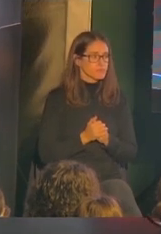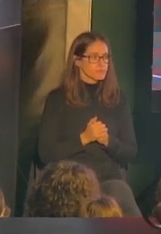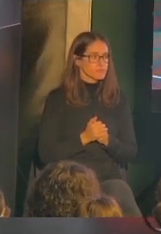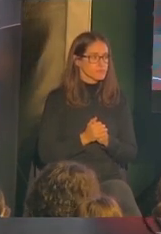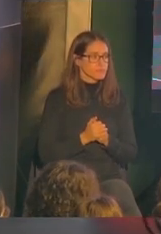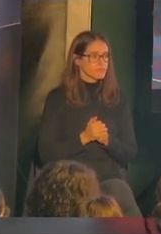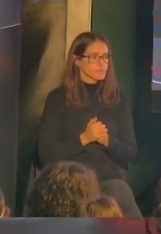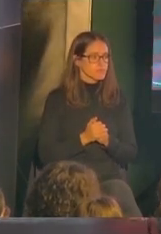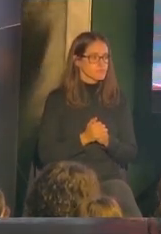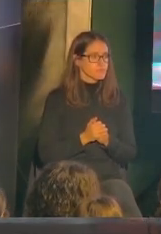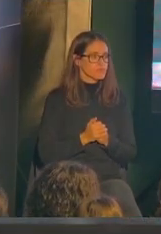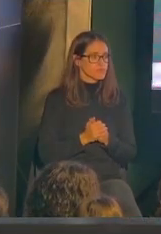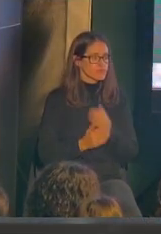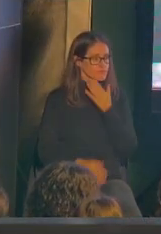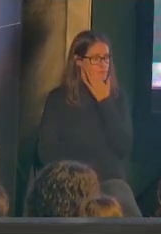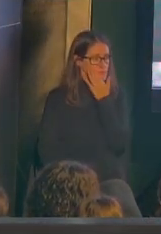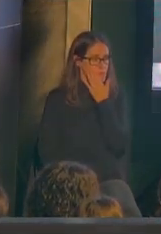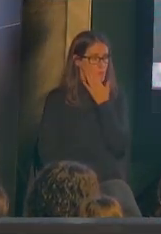Ja.